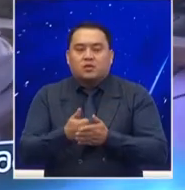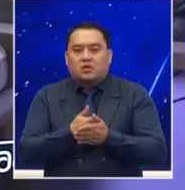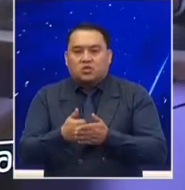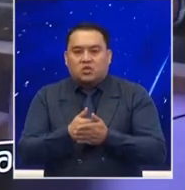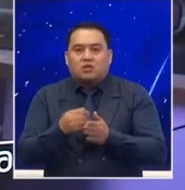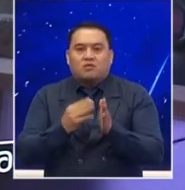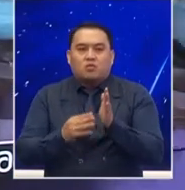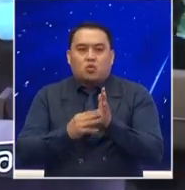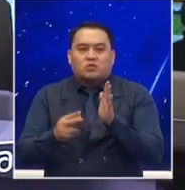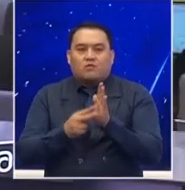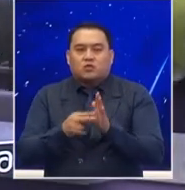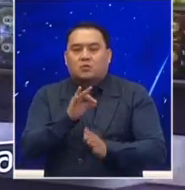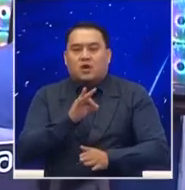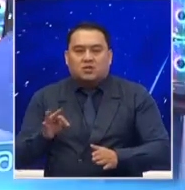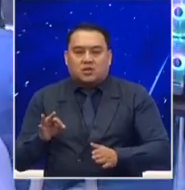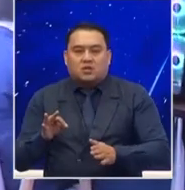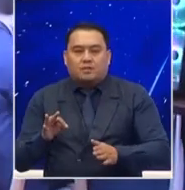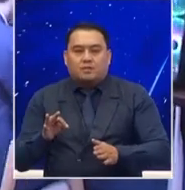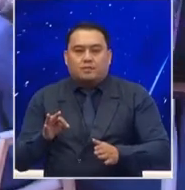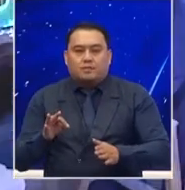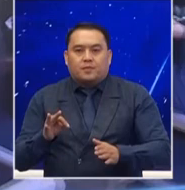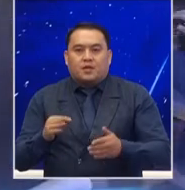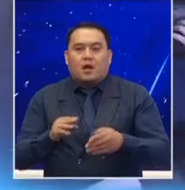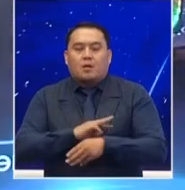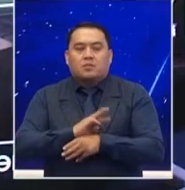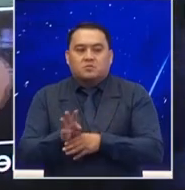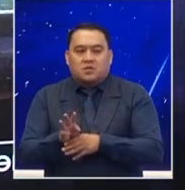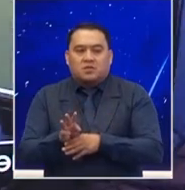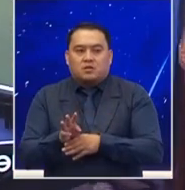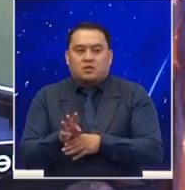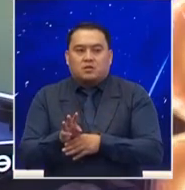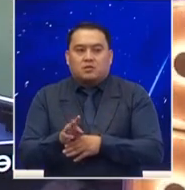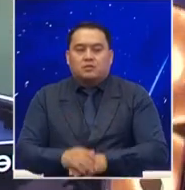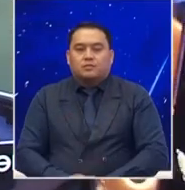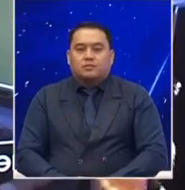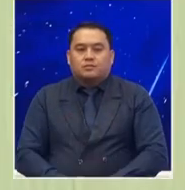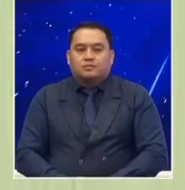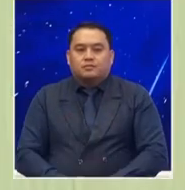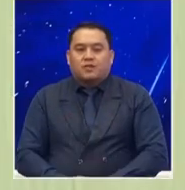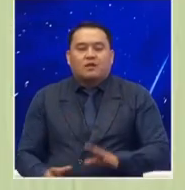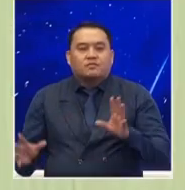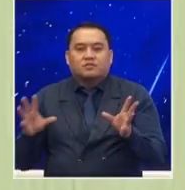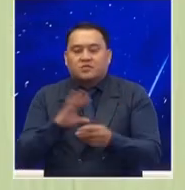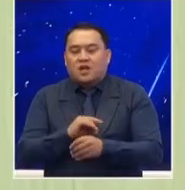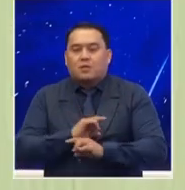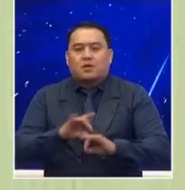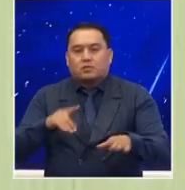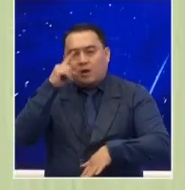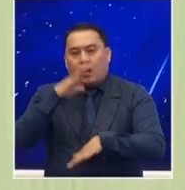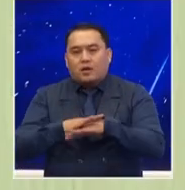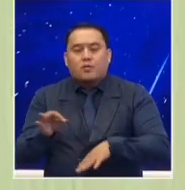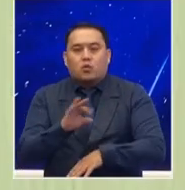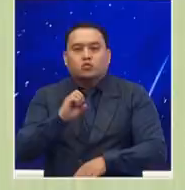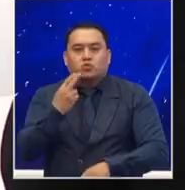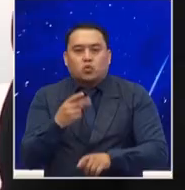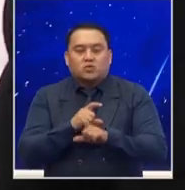уровня 98 с лишним процентов обеспеченность детскими дошкольными учреждениями. В целом, как подчеркнул глава ЖТСУ,